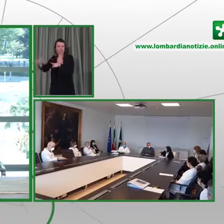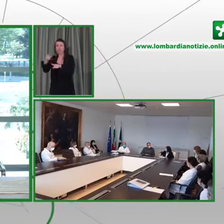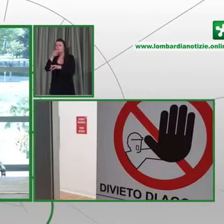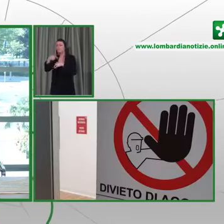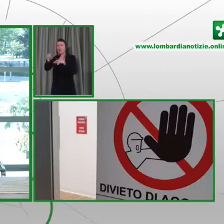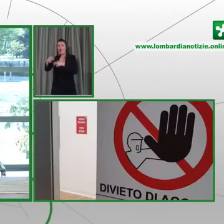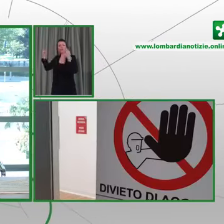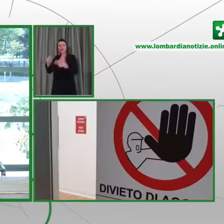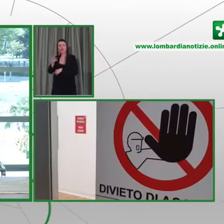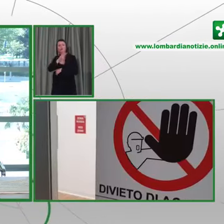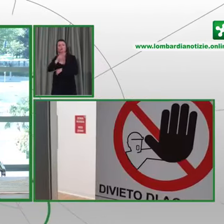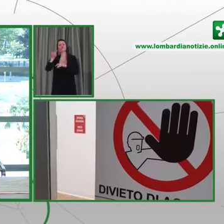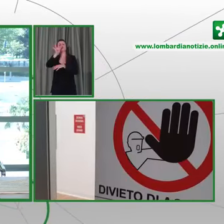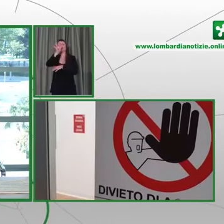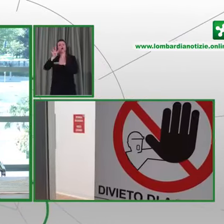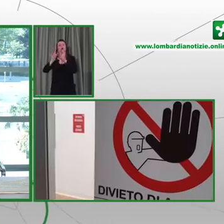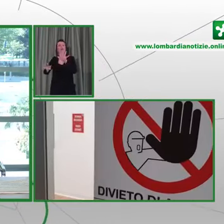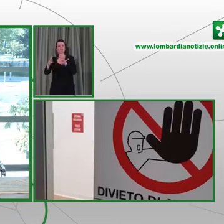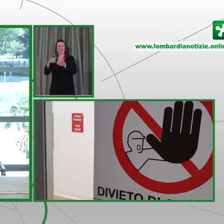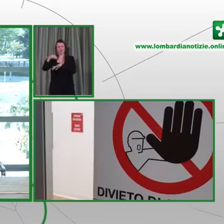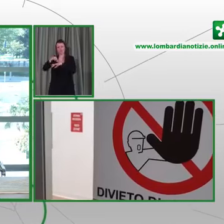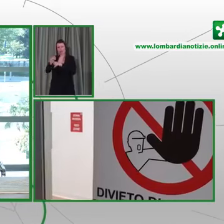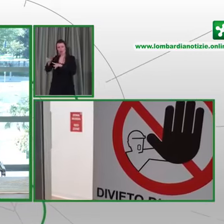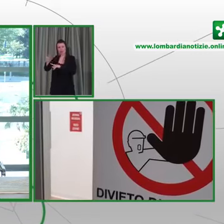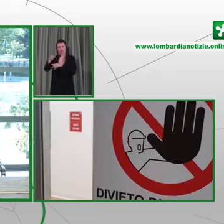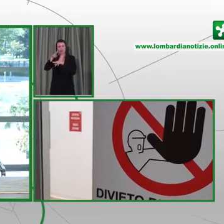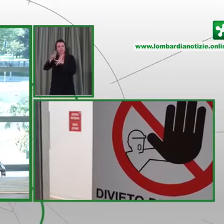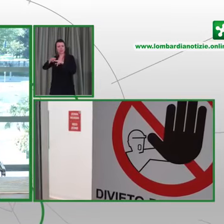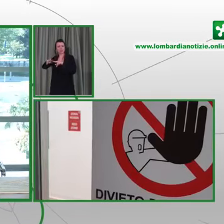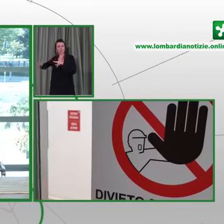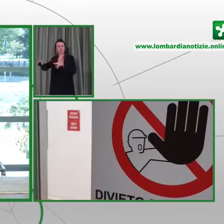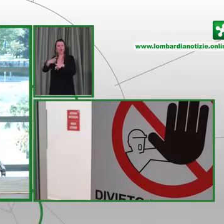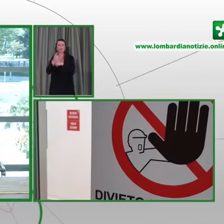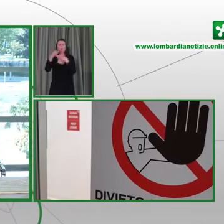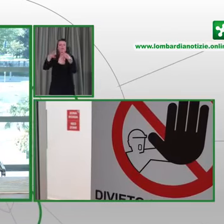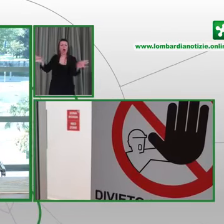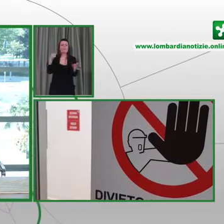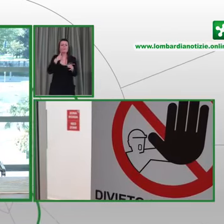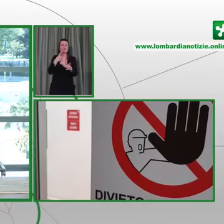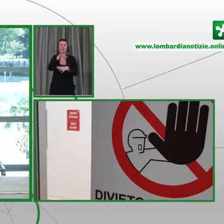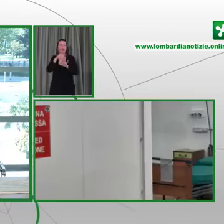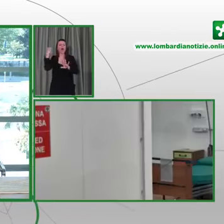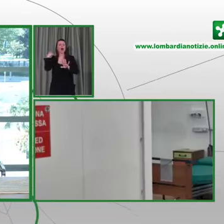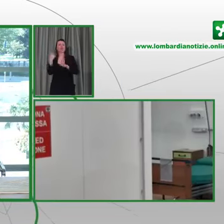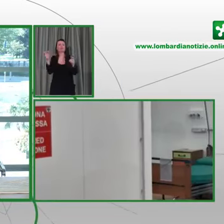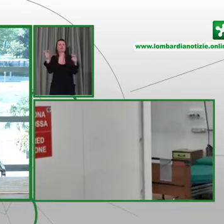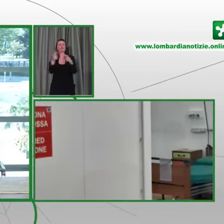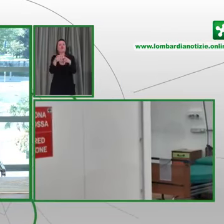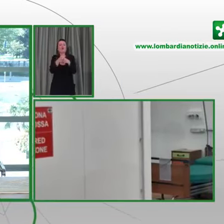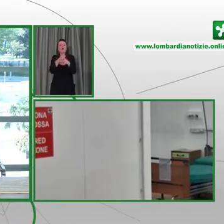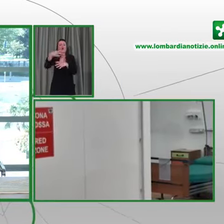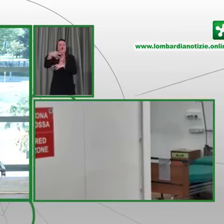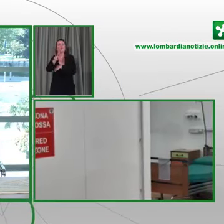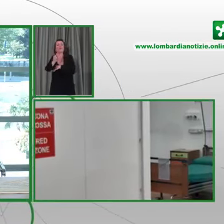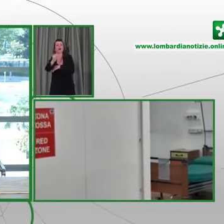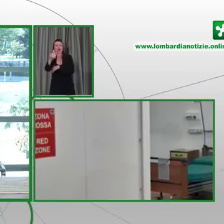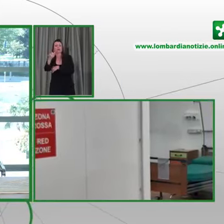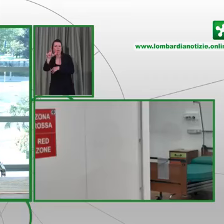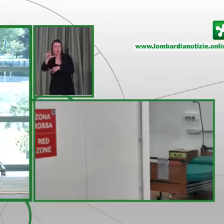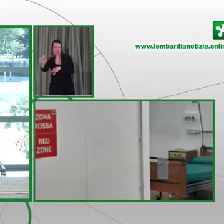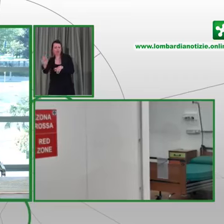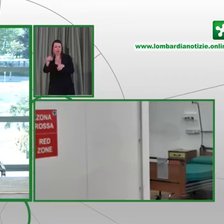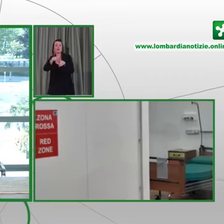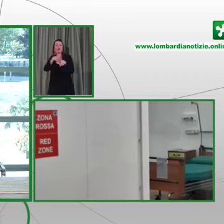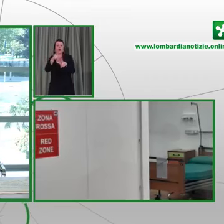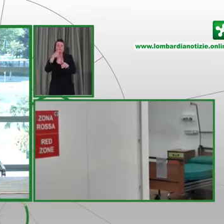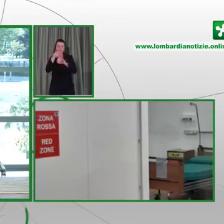e ne verrà aperto l'antico borgo la muratella in a partire da martedì quindi per arrivare ad un'offerta